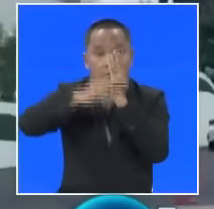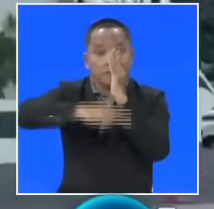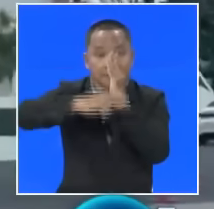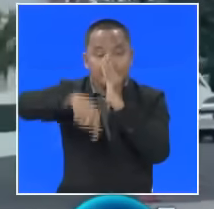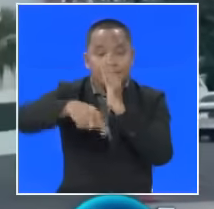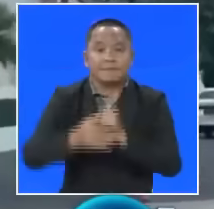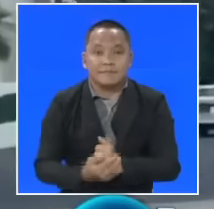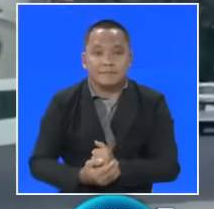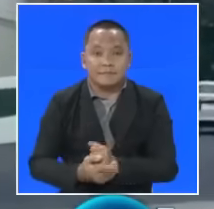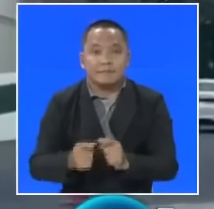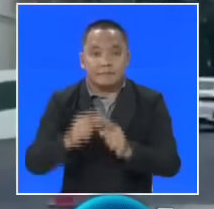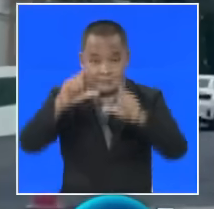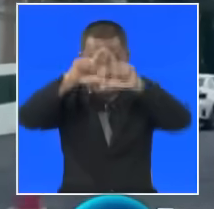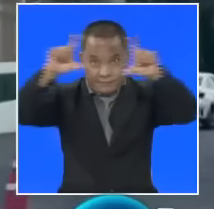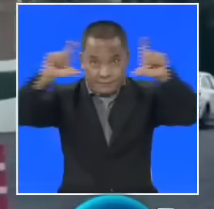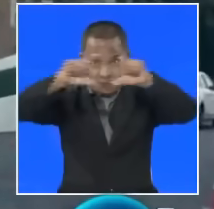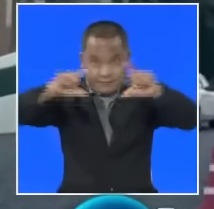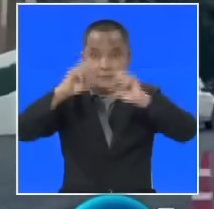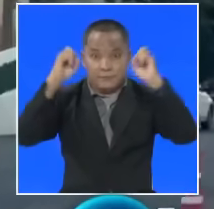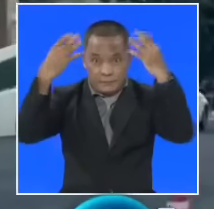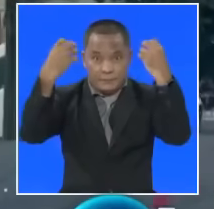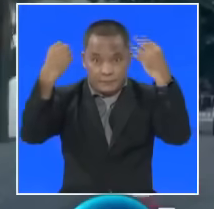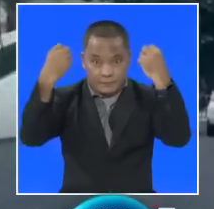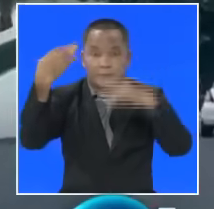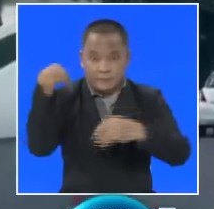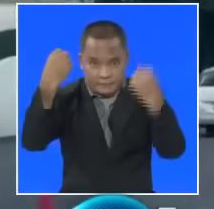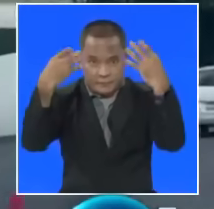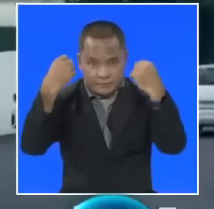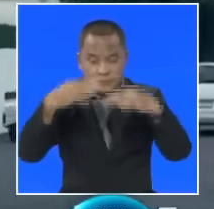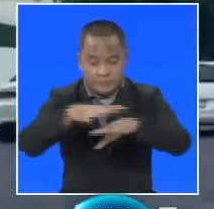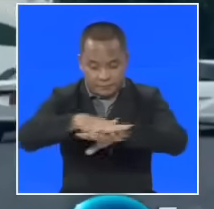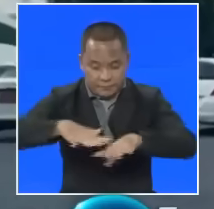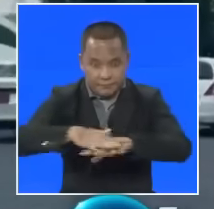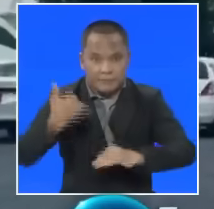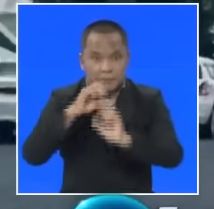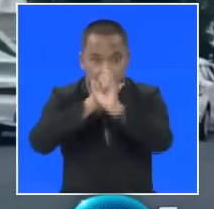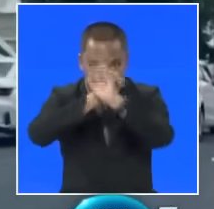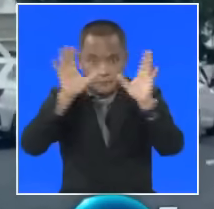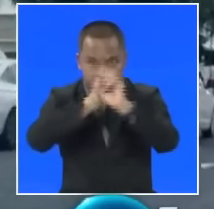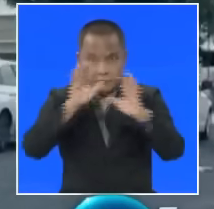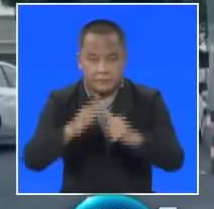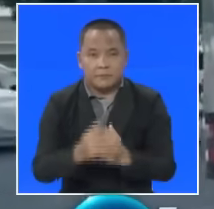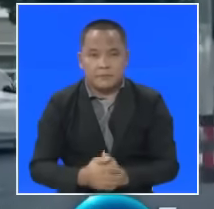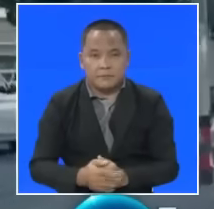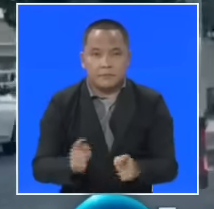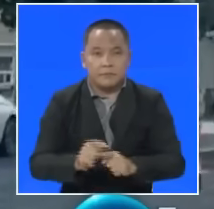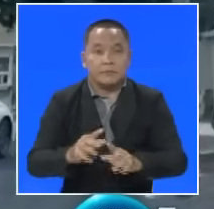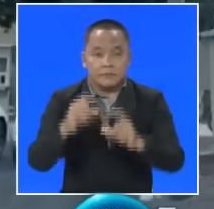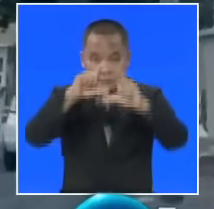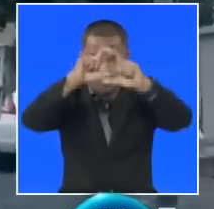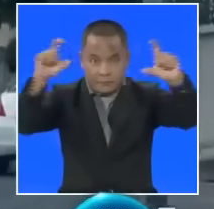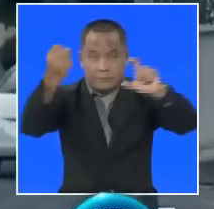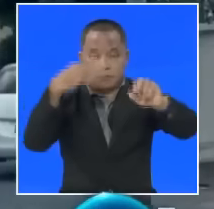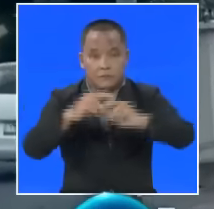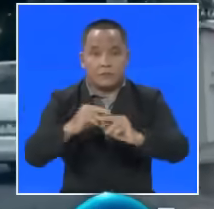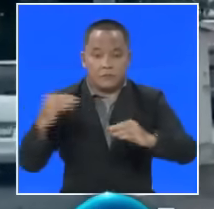เทลแบงคอกมีป้ายและสัญญาณไฟกระพริบบอกเตือนทางข้ามริมถนนอย่างชัดเจนเลยนะคะ แล้วก็มีป้ายบอกด้วย